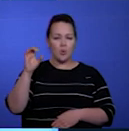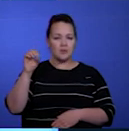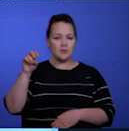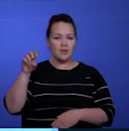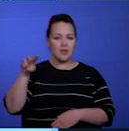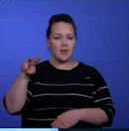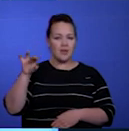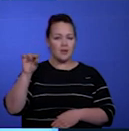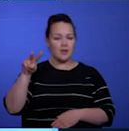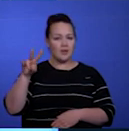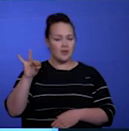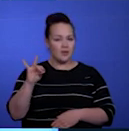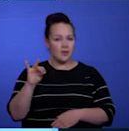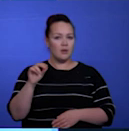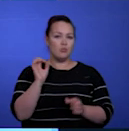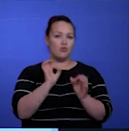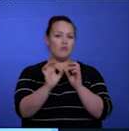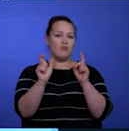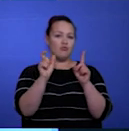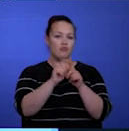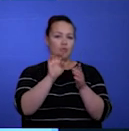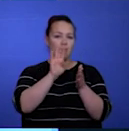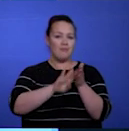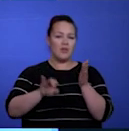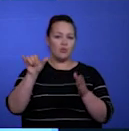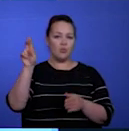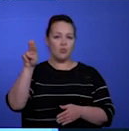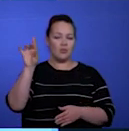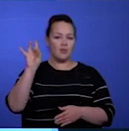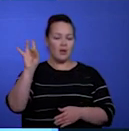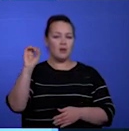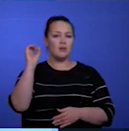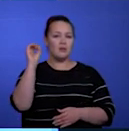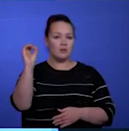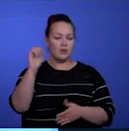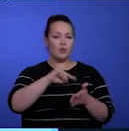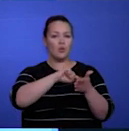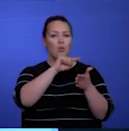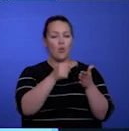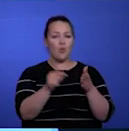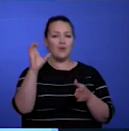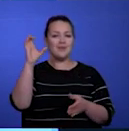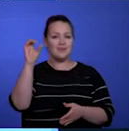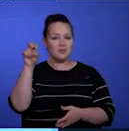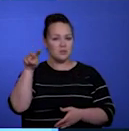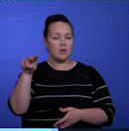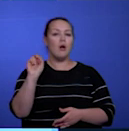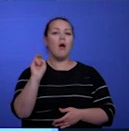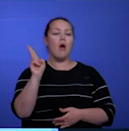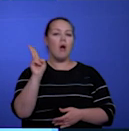сейлем проверочное слово и безударный гласный е корень сел как